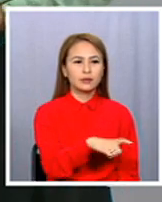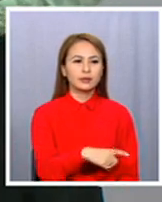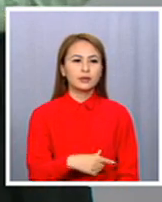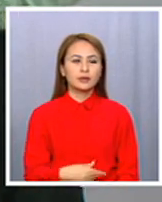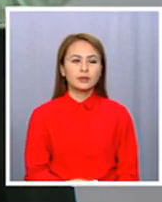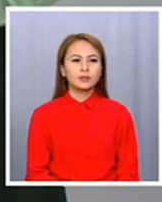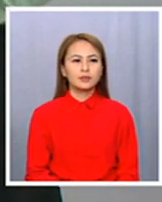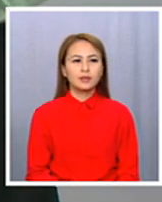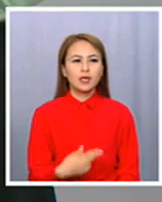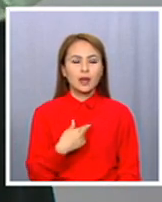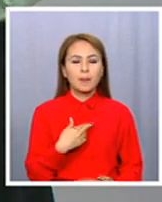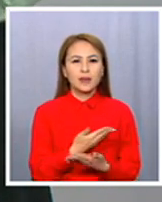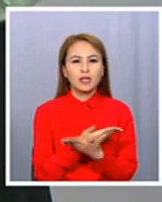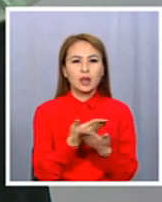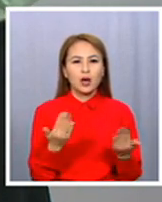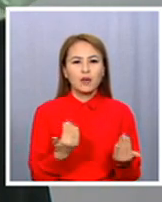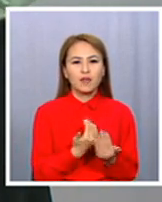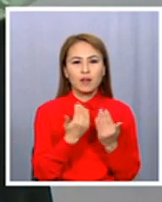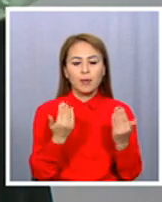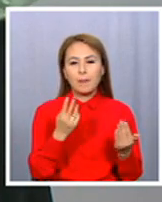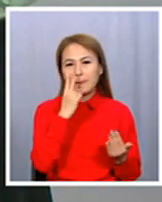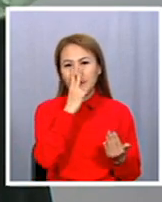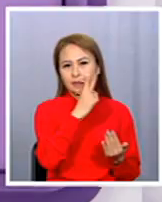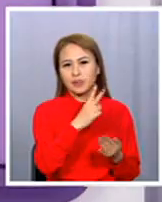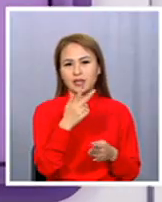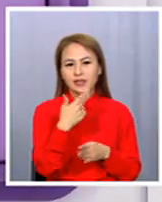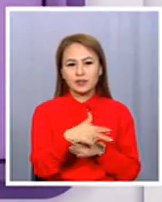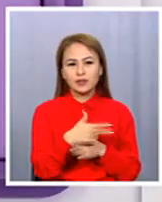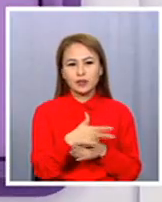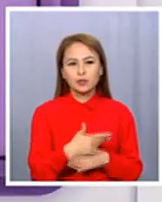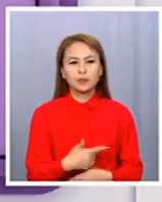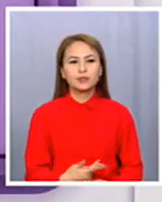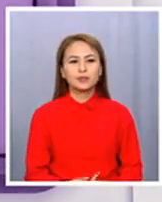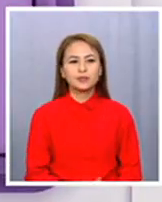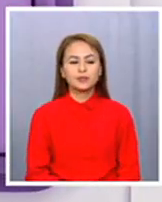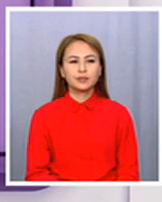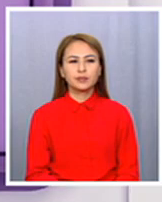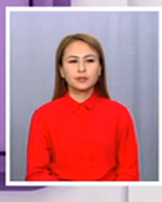Я предлагаю вам посмотреть видео.